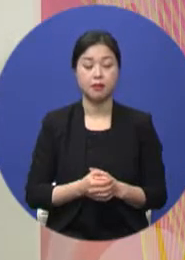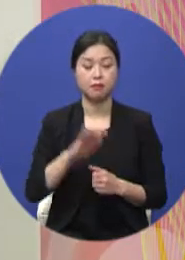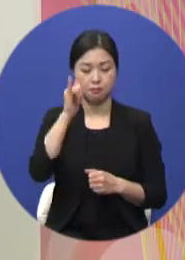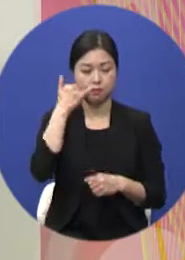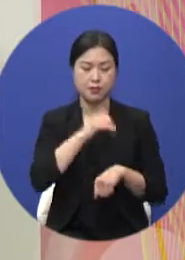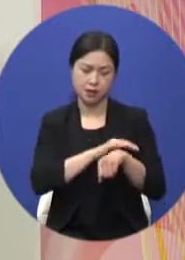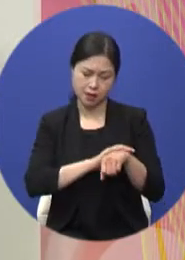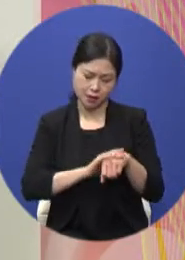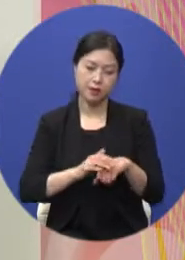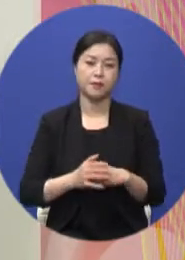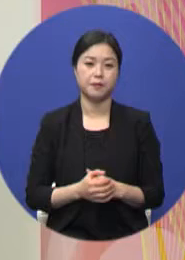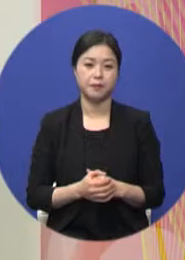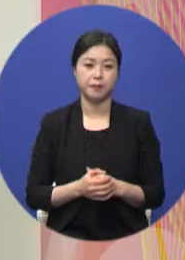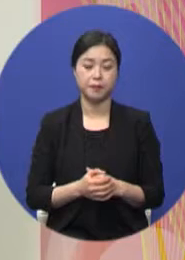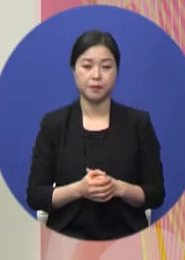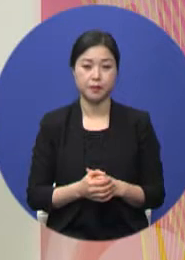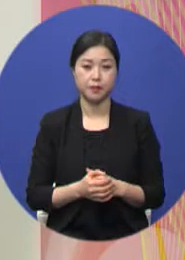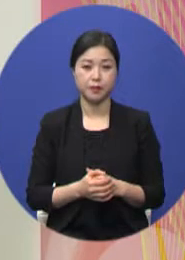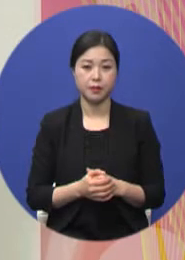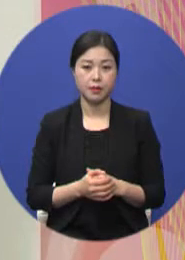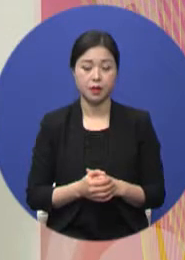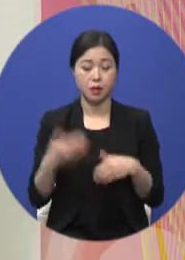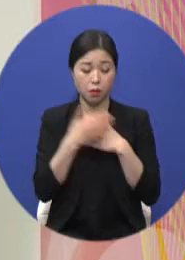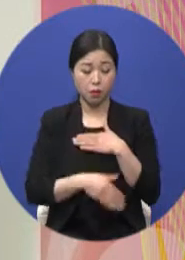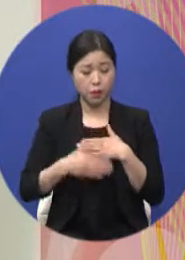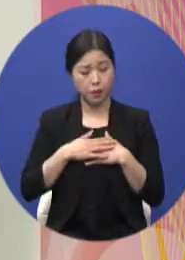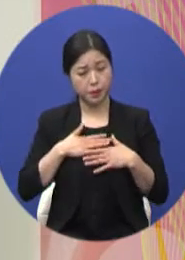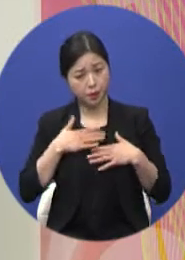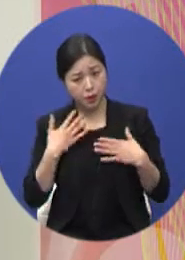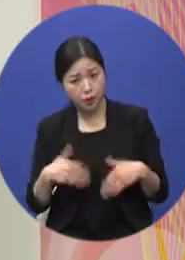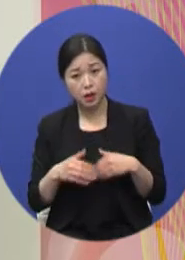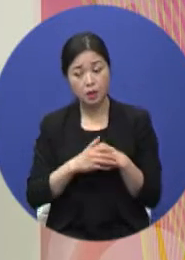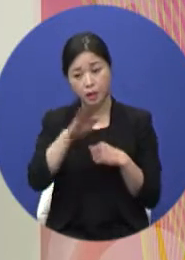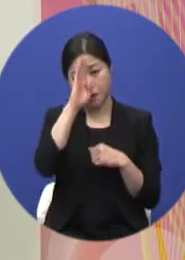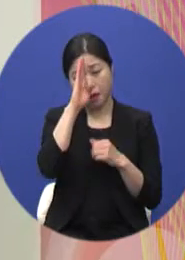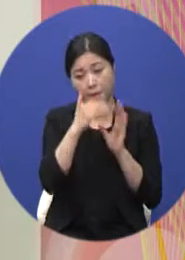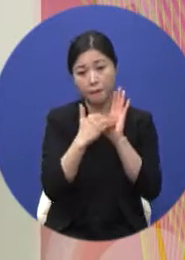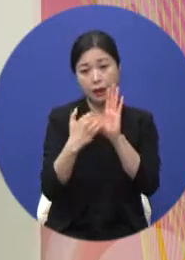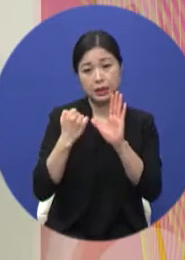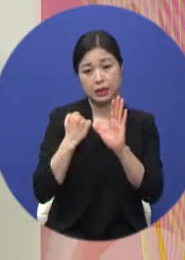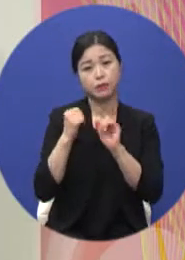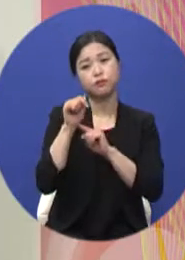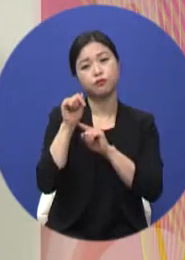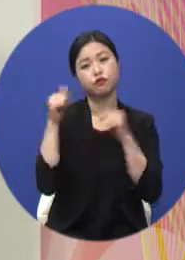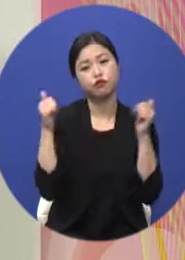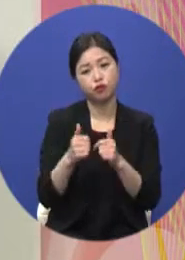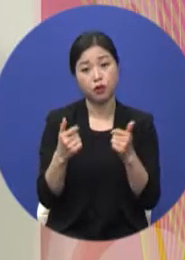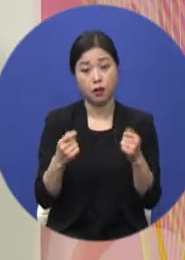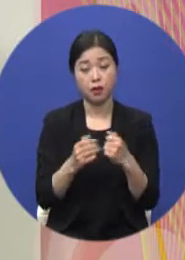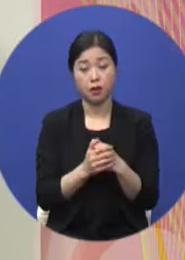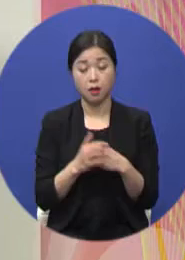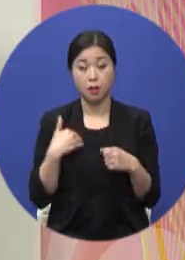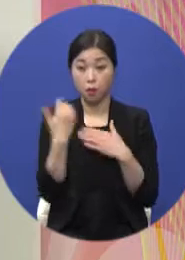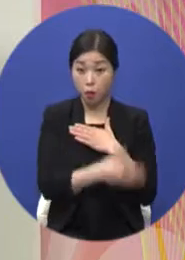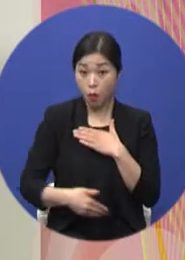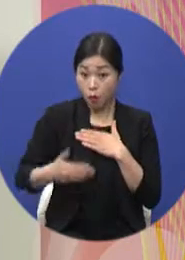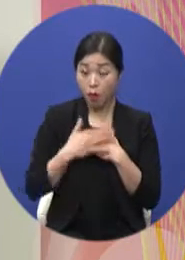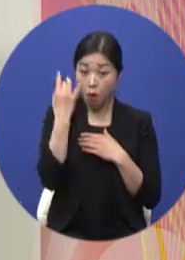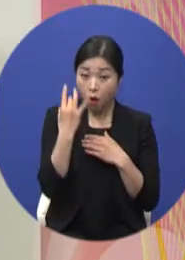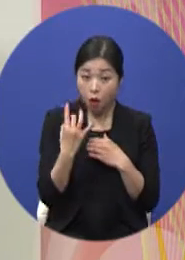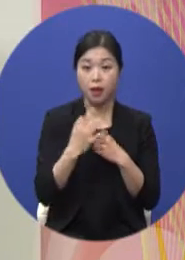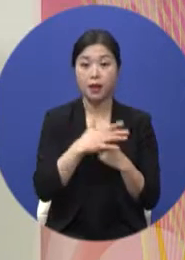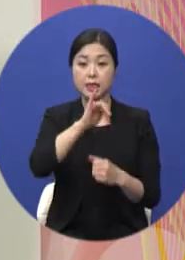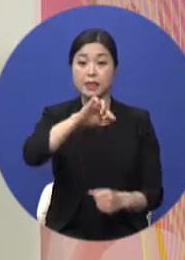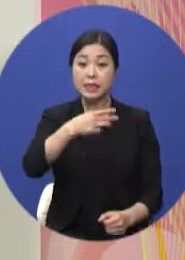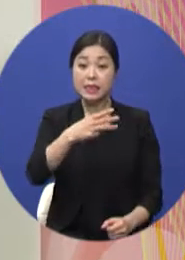잘하셨고요. 이것이 이제 사람이 이제 조금이라도 피곤하다 보면은 면역력이 떨어지는 상태가 되거든요. 근데 우리 몸 속에 원래